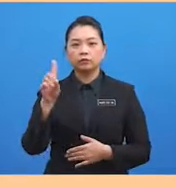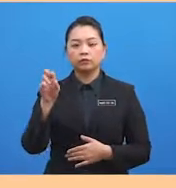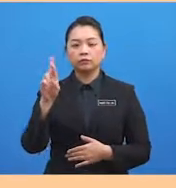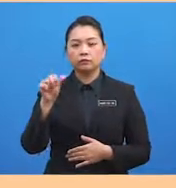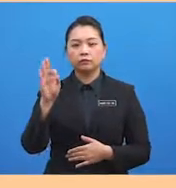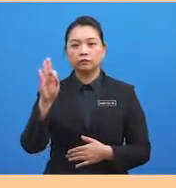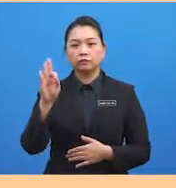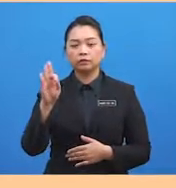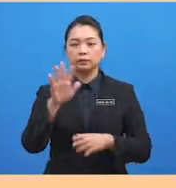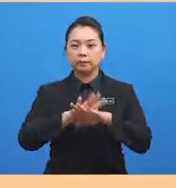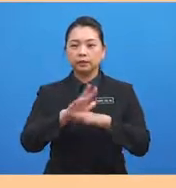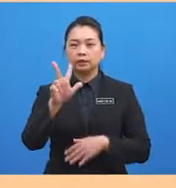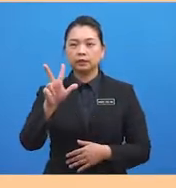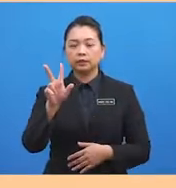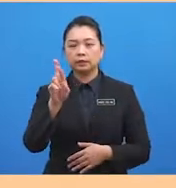RM3,000 iaitu